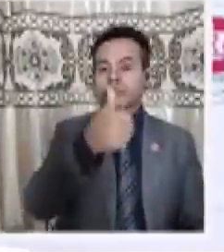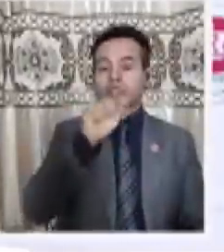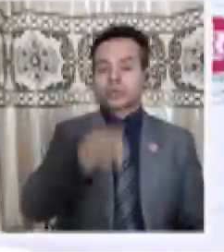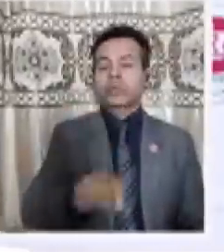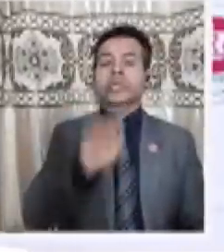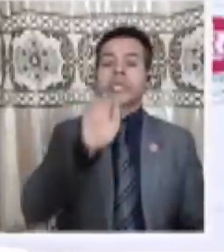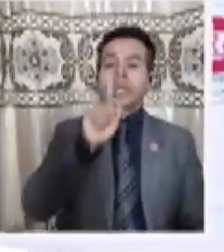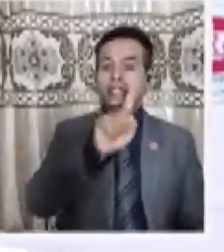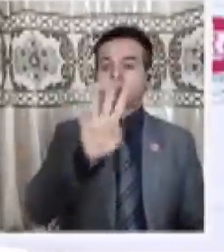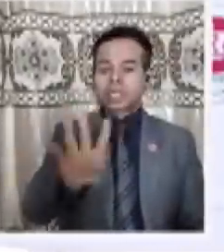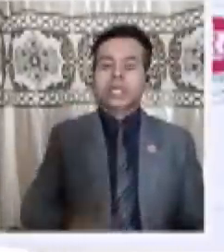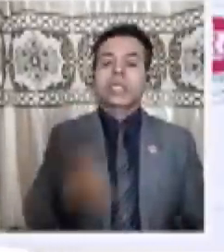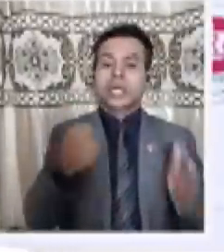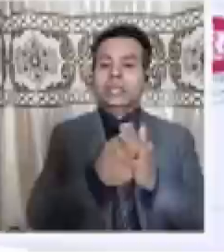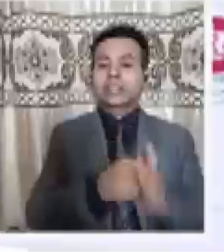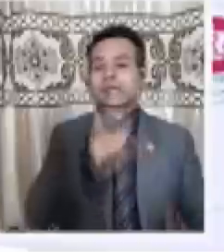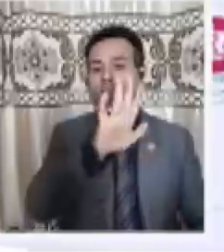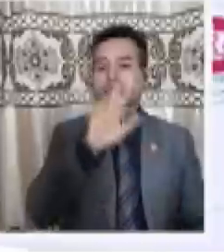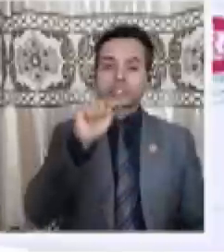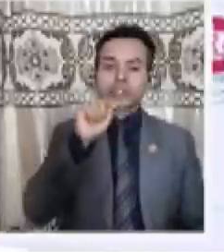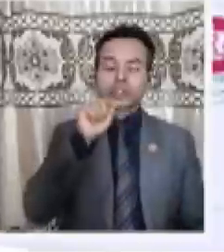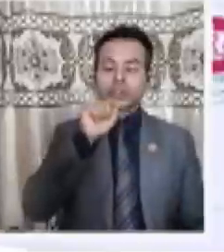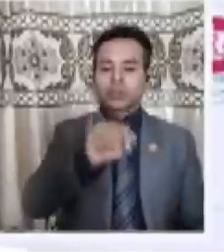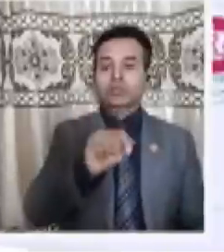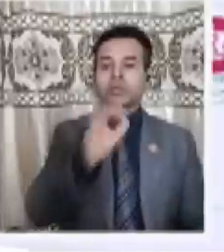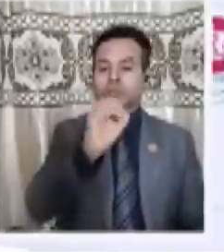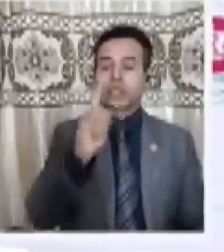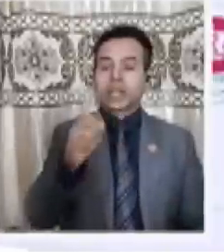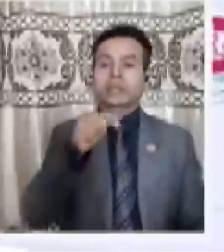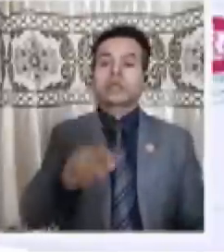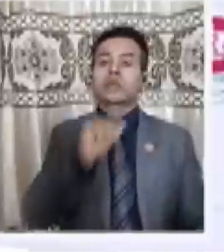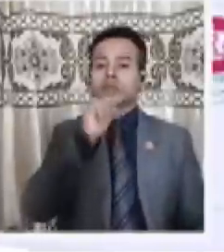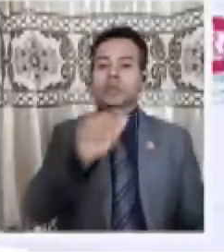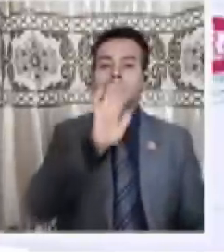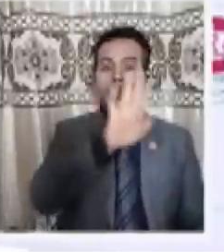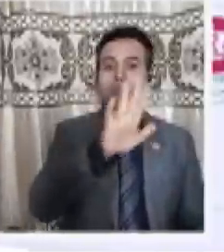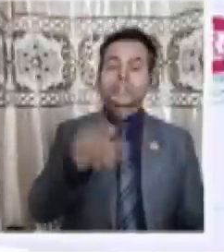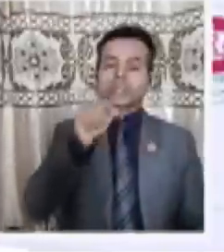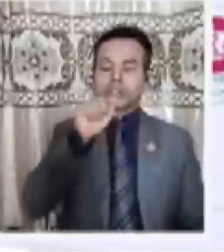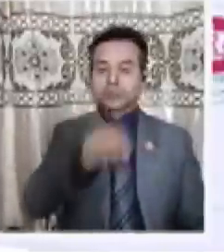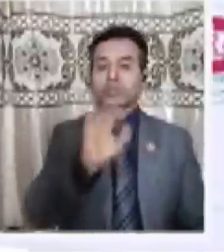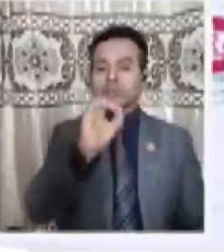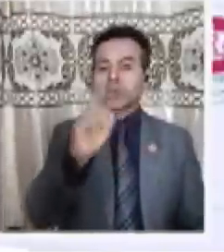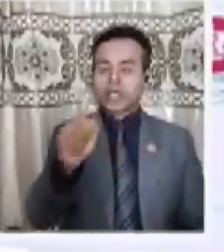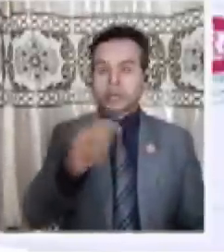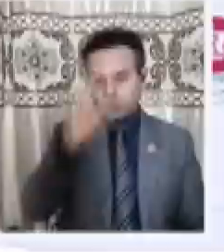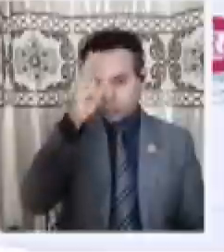26.14%, রাজশাহী 5.01%, খুলনা 5.01%, বরিশাল